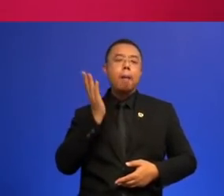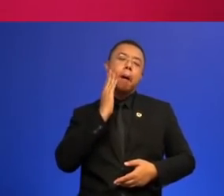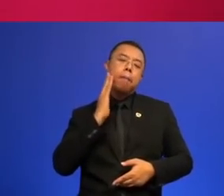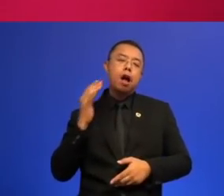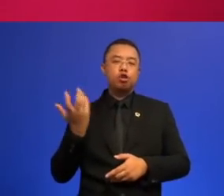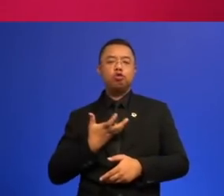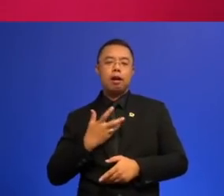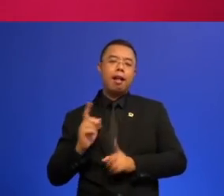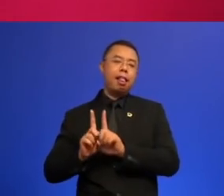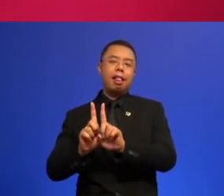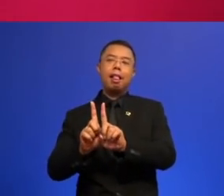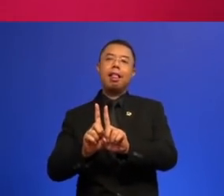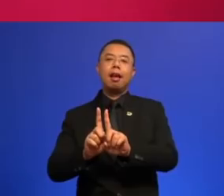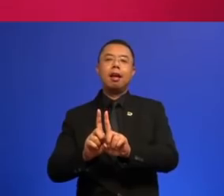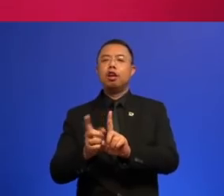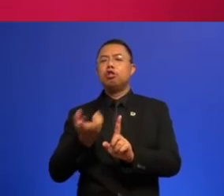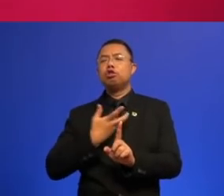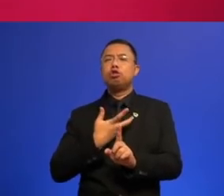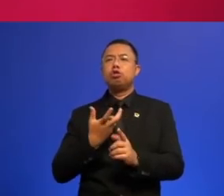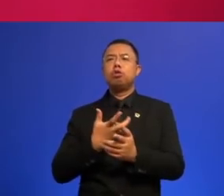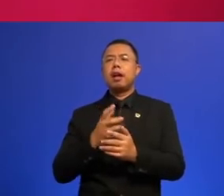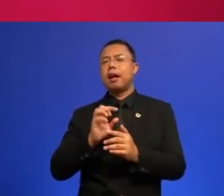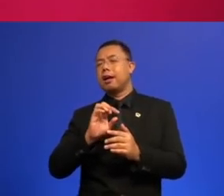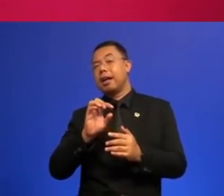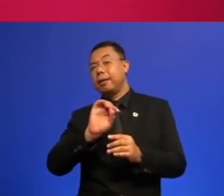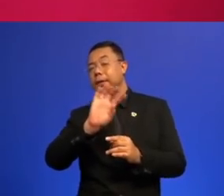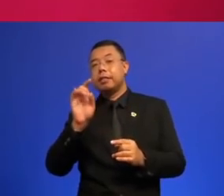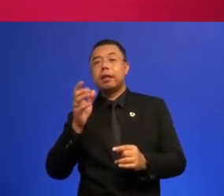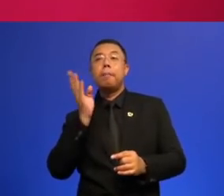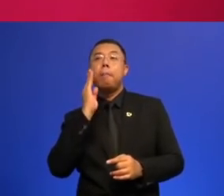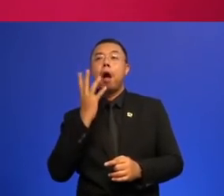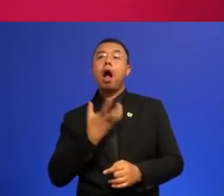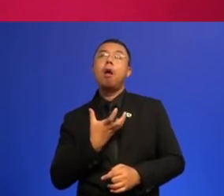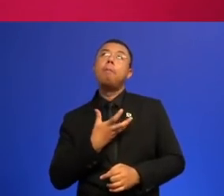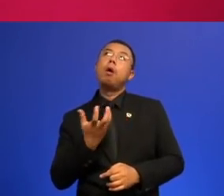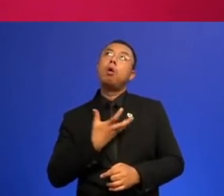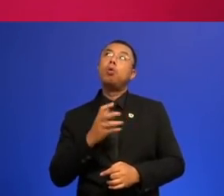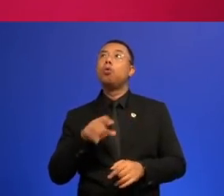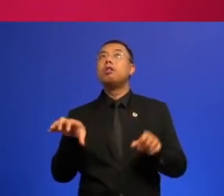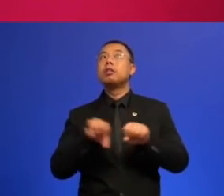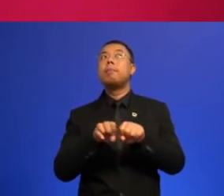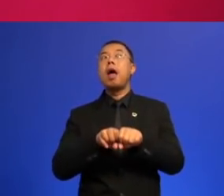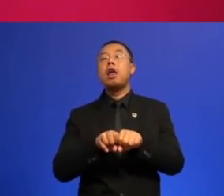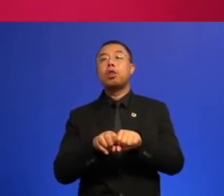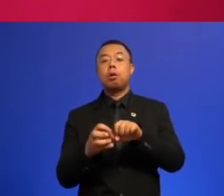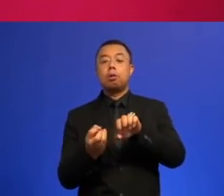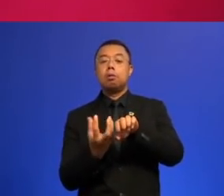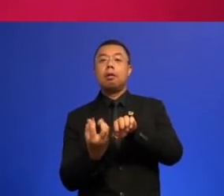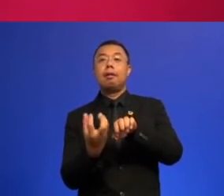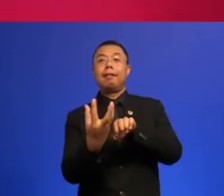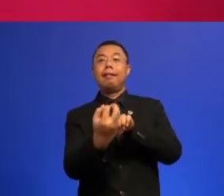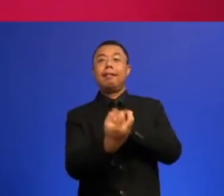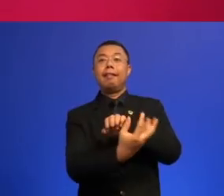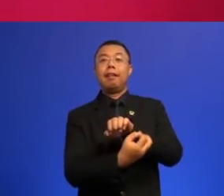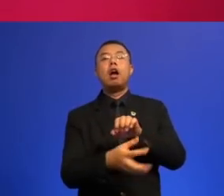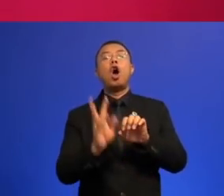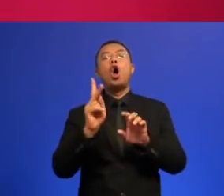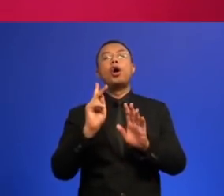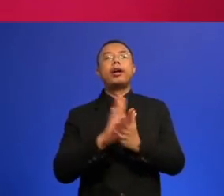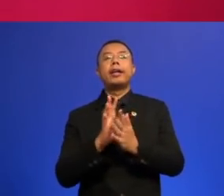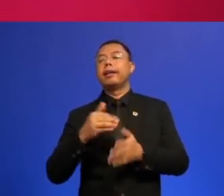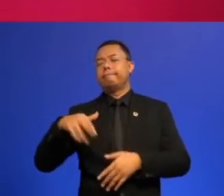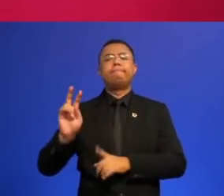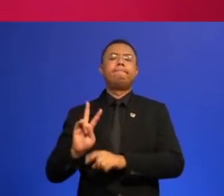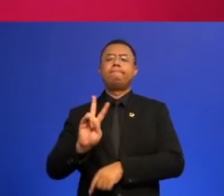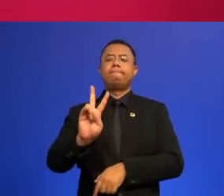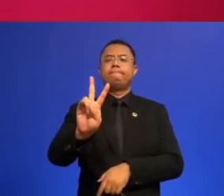mamanya. Disuka terus sesuatu. Mama aku pengen sepatu yang nyala misalnya. Oke, mama jalan